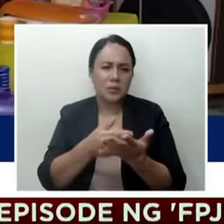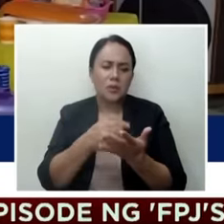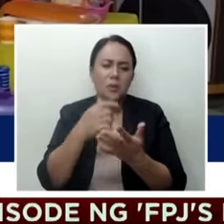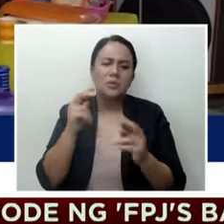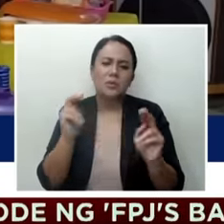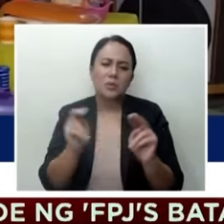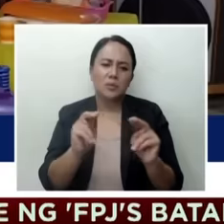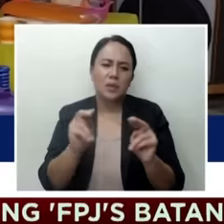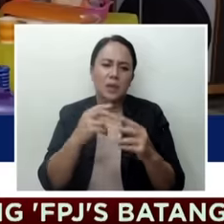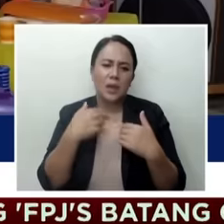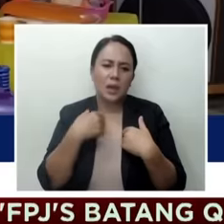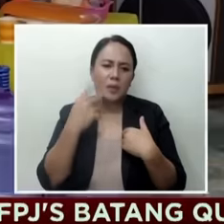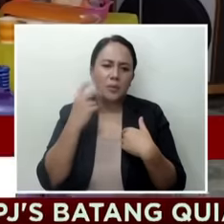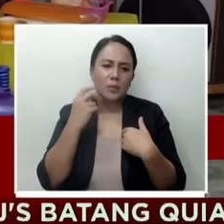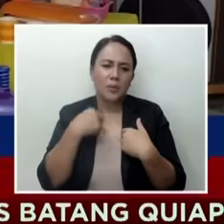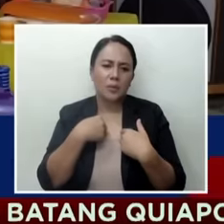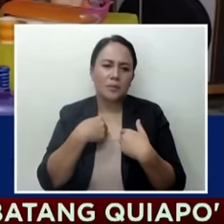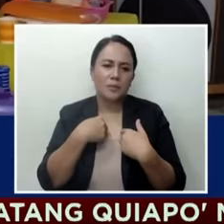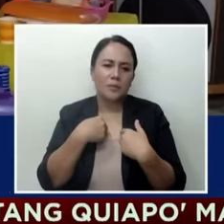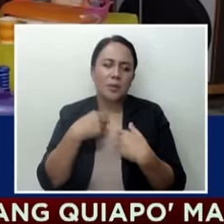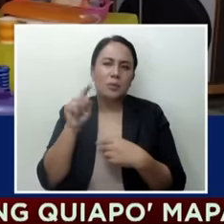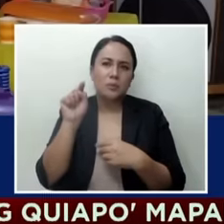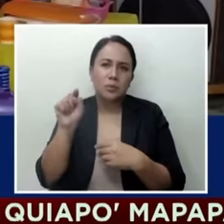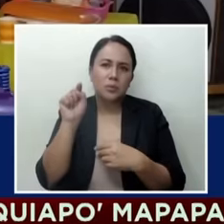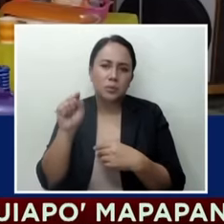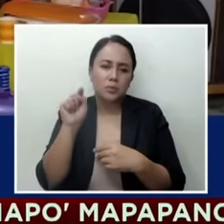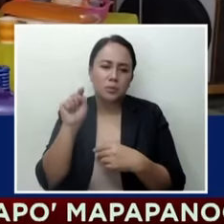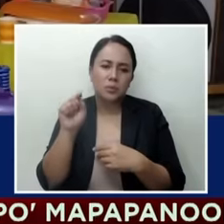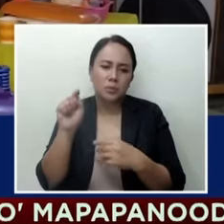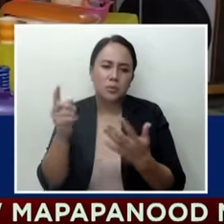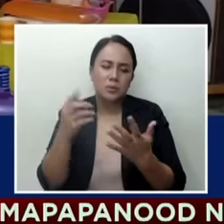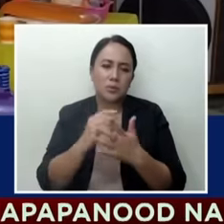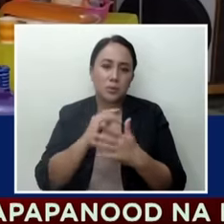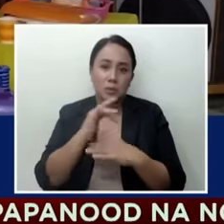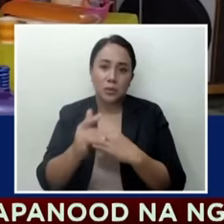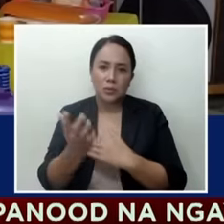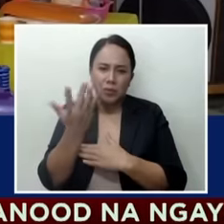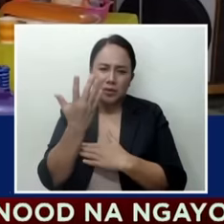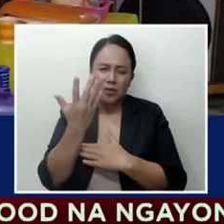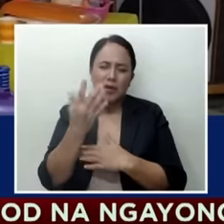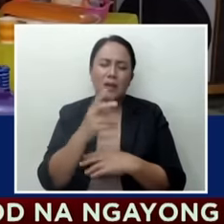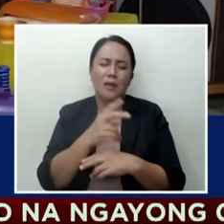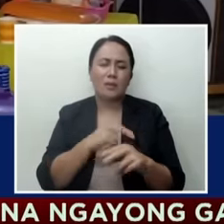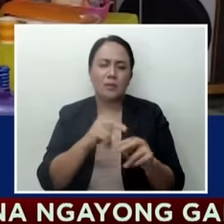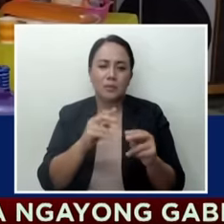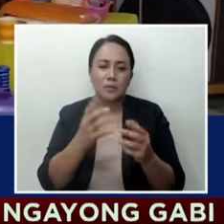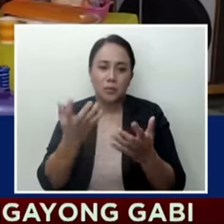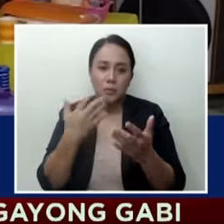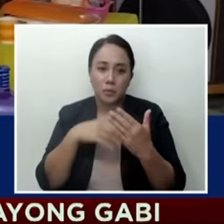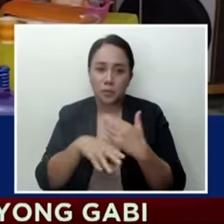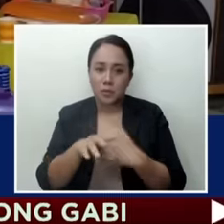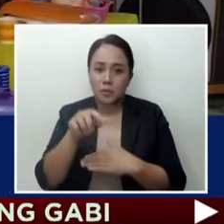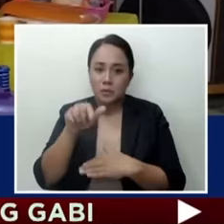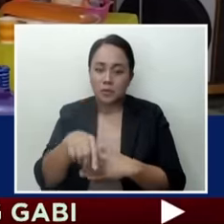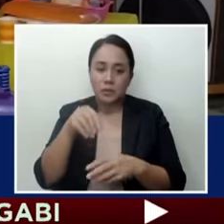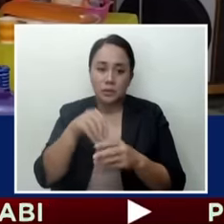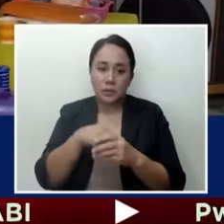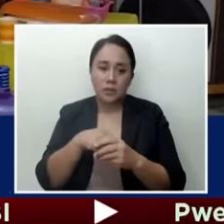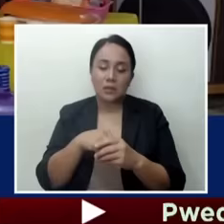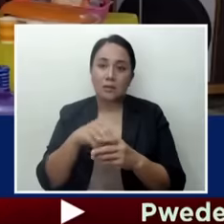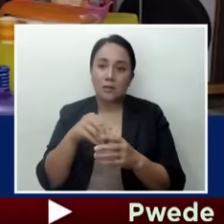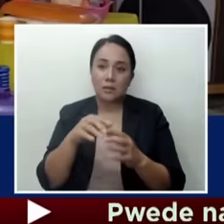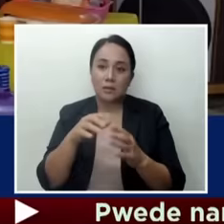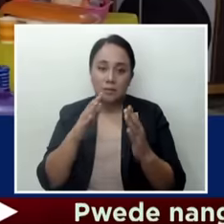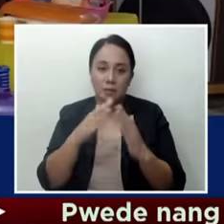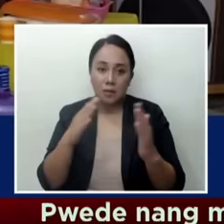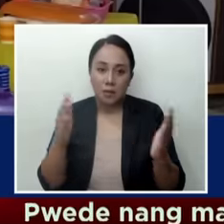na marinig ang tunog ng kanilang doorbell kahit pa maagang maaga para sa gustong pumasok dito sa loob ng compound